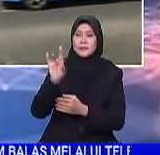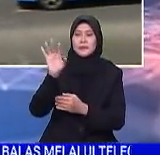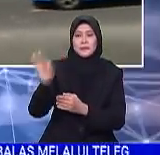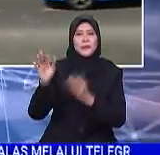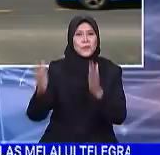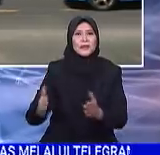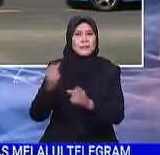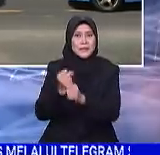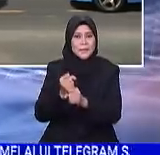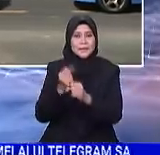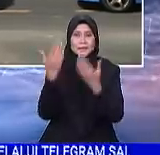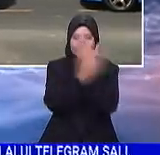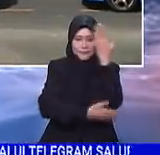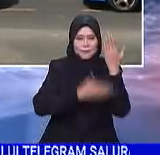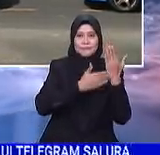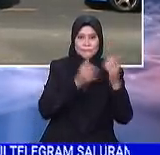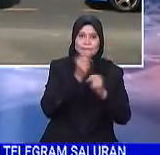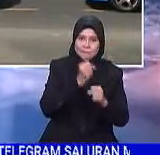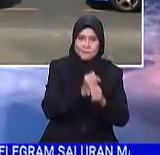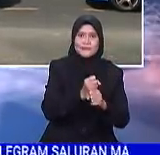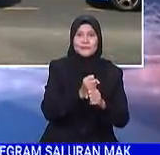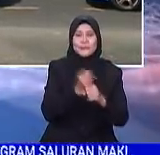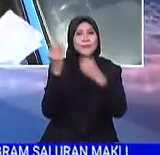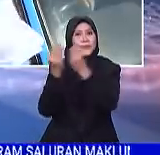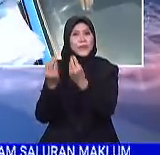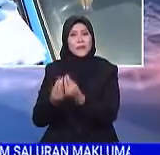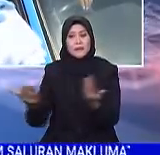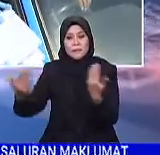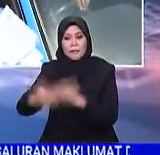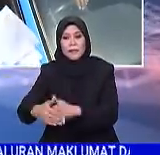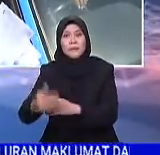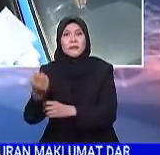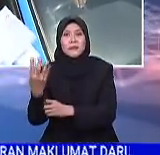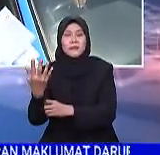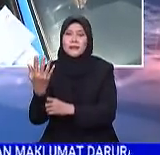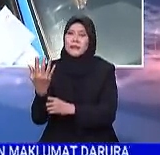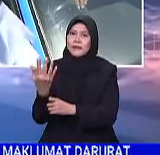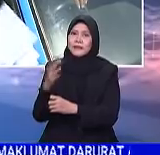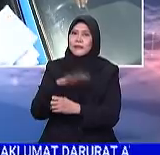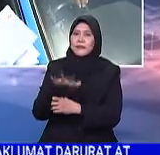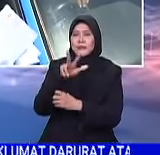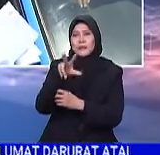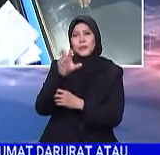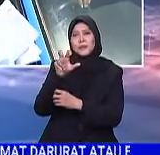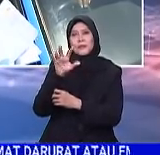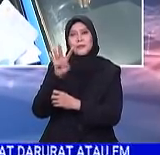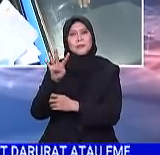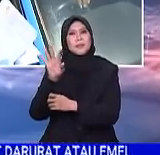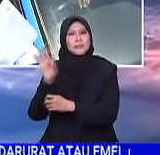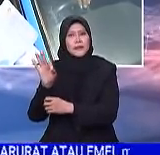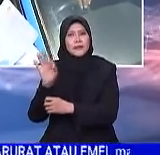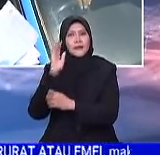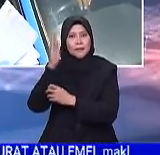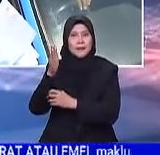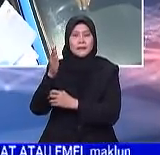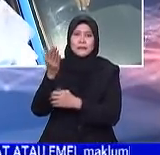3,589 anggota. Di seluruh negara? Di seluruh negara. Jumlah Sekatan Jalan Raya, dia antara 349, dia akan